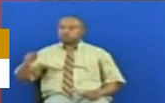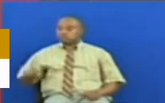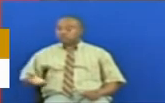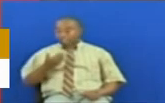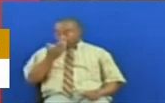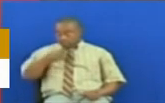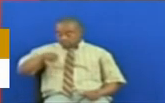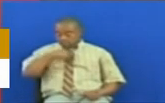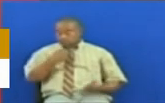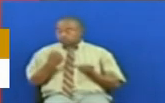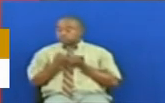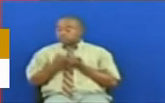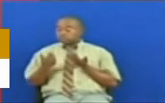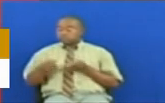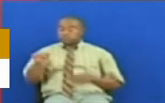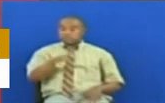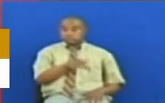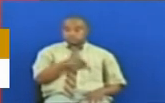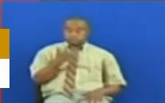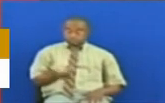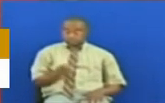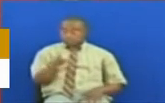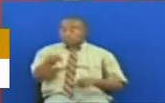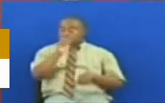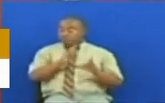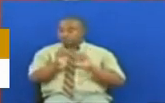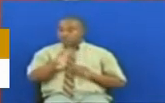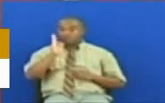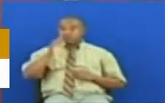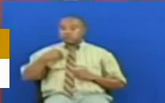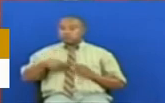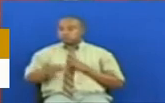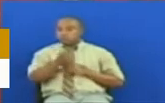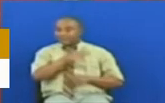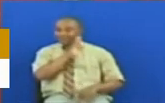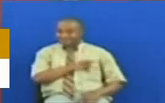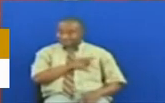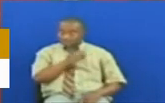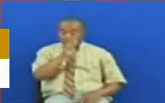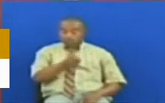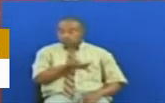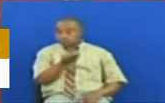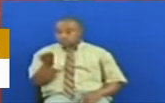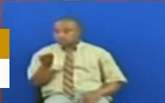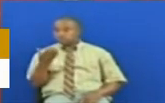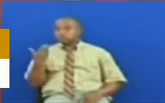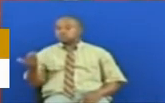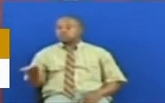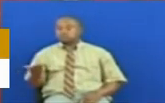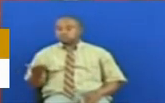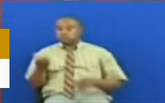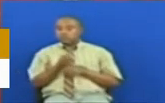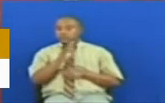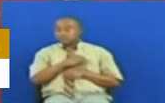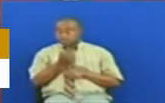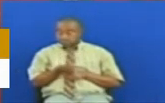sasa, waende wakavue, waje hapa, vijana wetu wapate ajira, watu wengine na minofu ile iwe